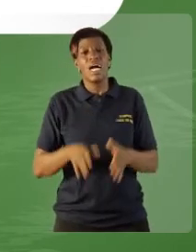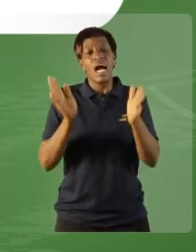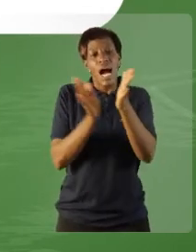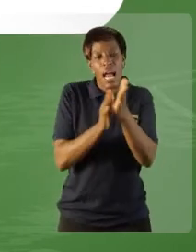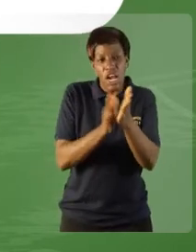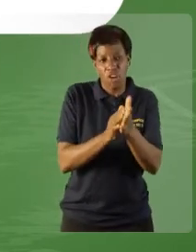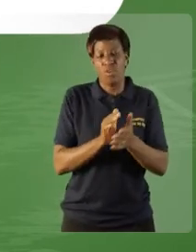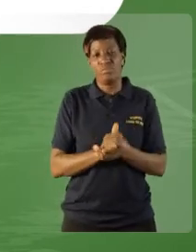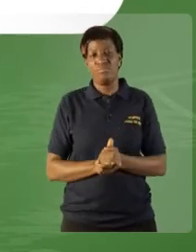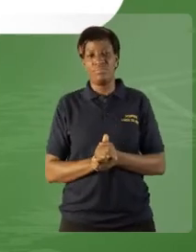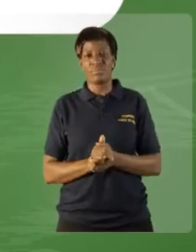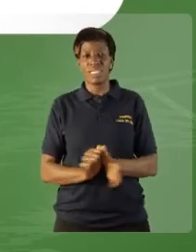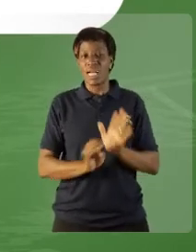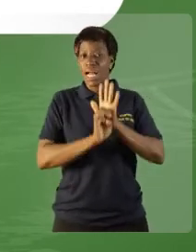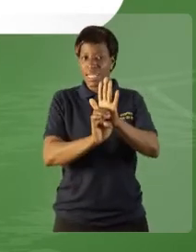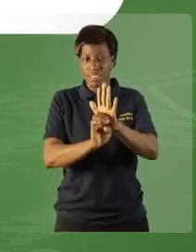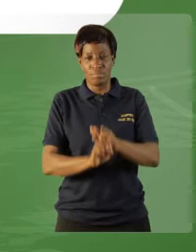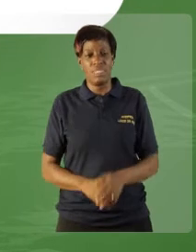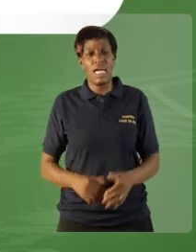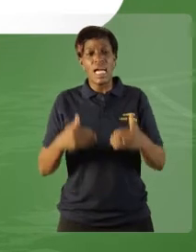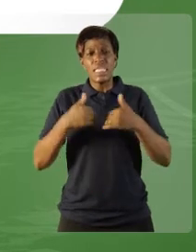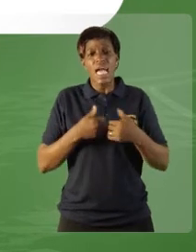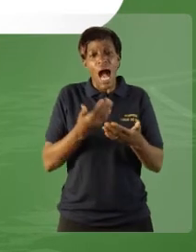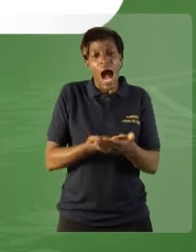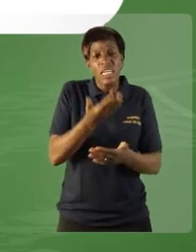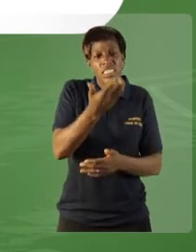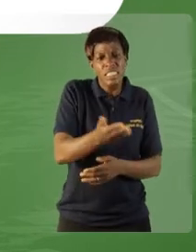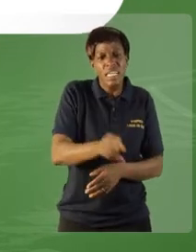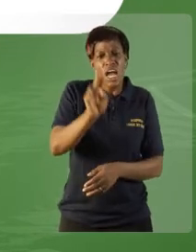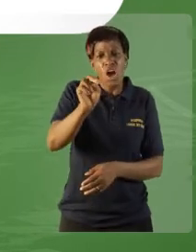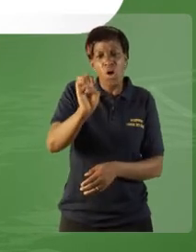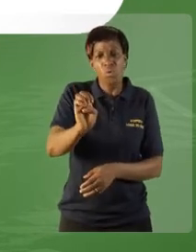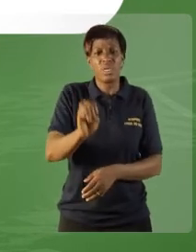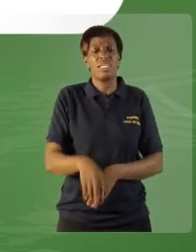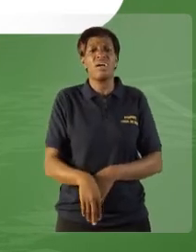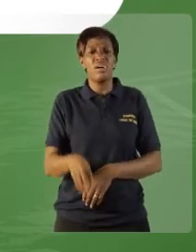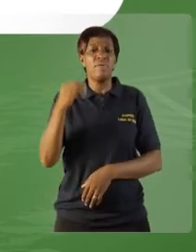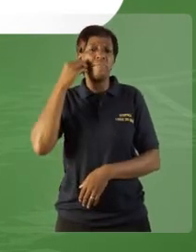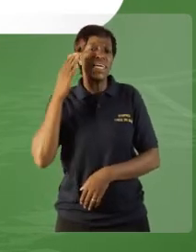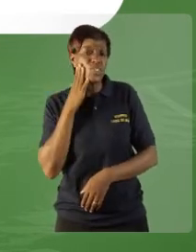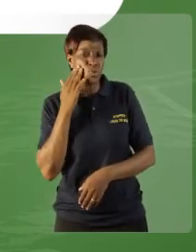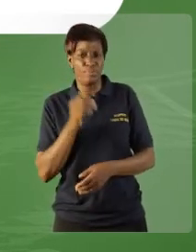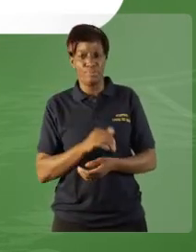l'école. Exemple, j'ai acheté une maison.